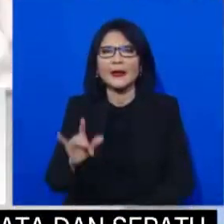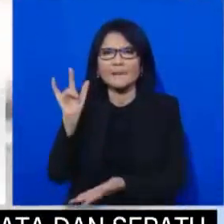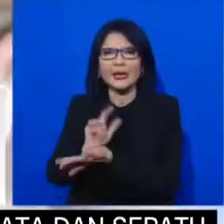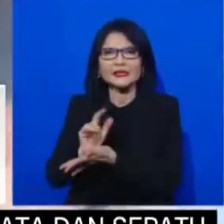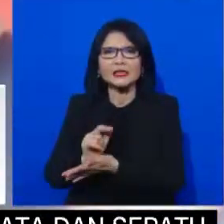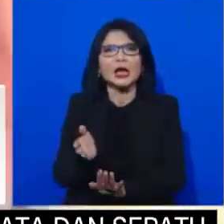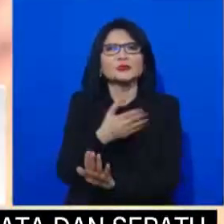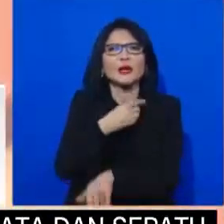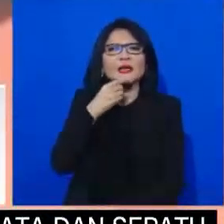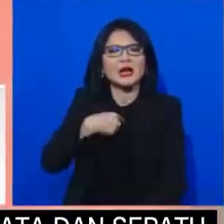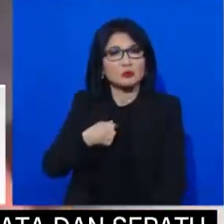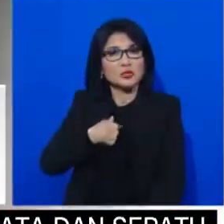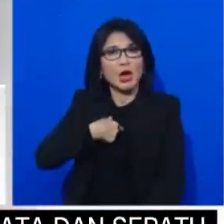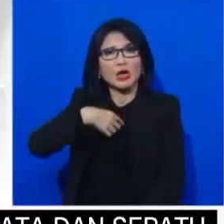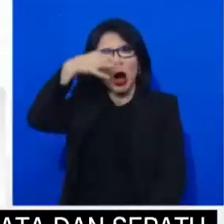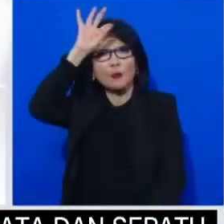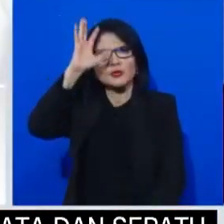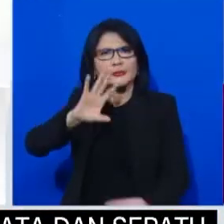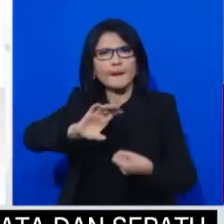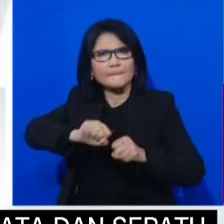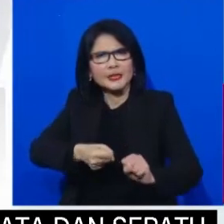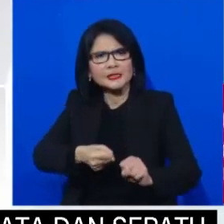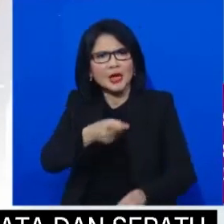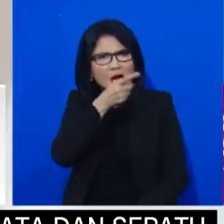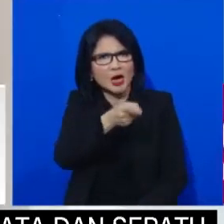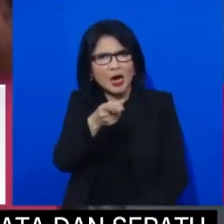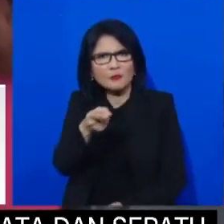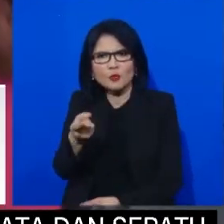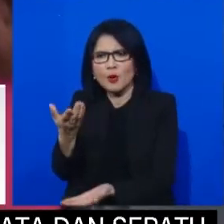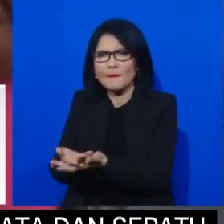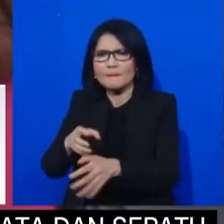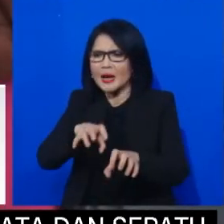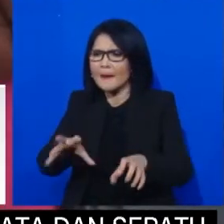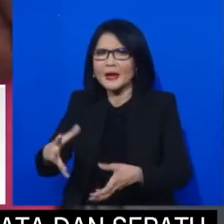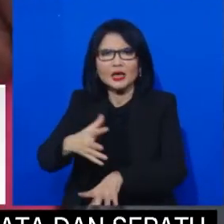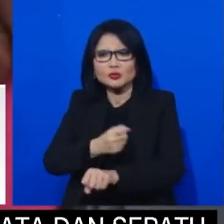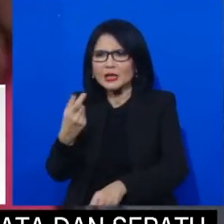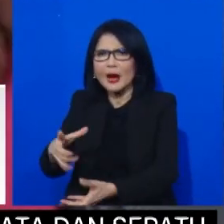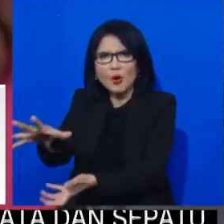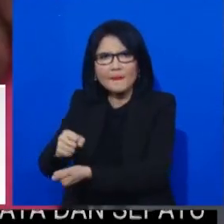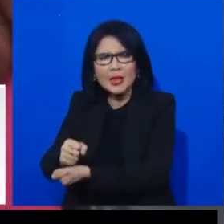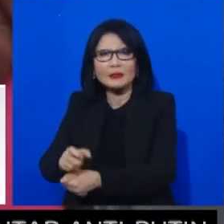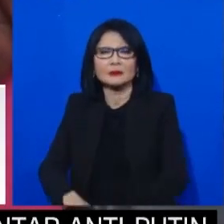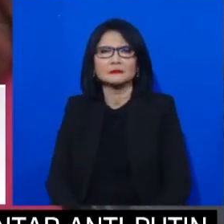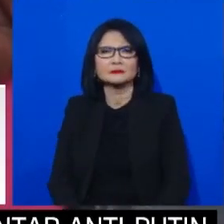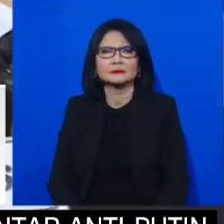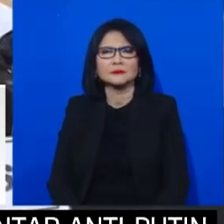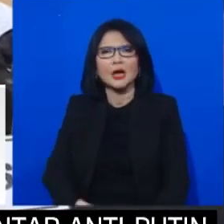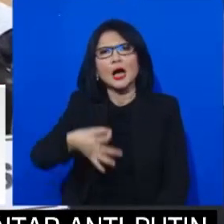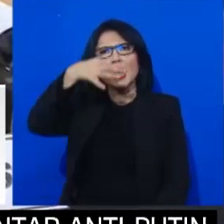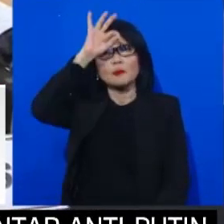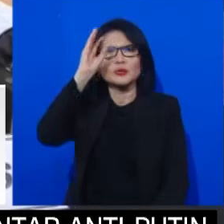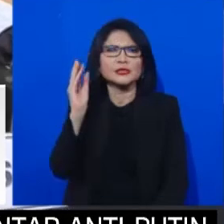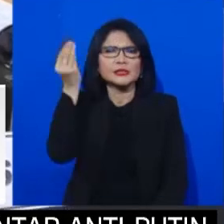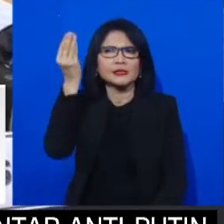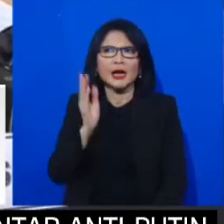sebagai polisi lalu memeras korbannya dengan tuduhan penadah motor curian. Dari keterangan Kapolres Metro Jakarta Barat, Kombes Pol